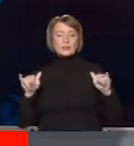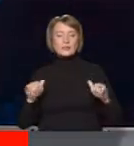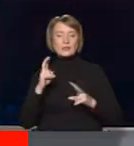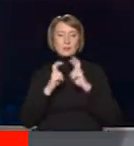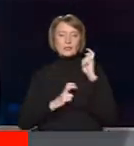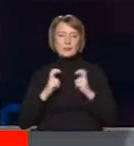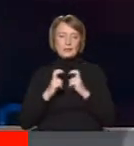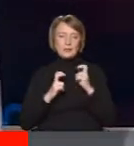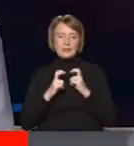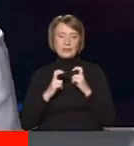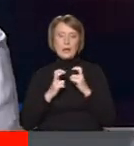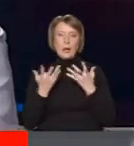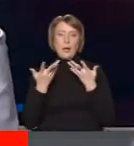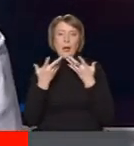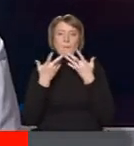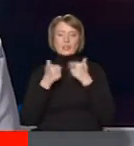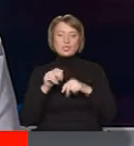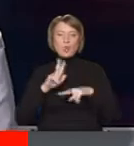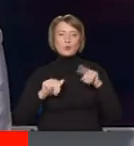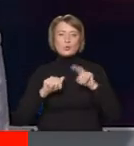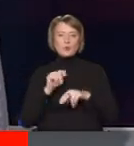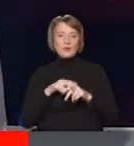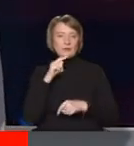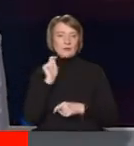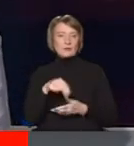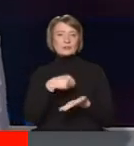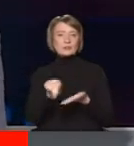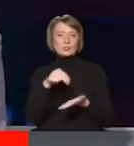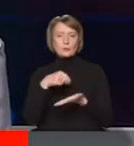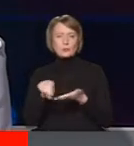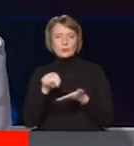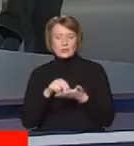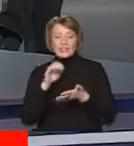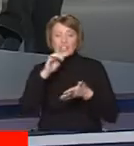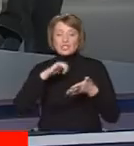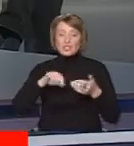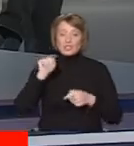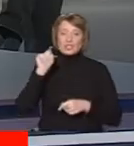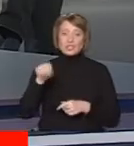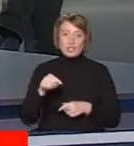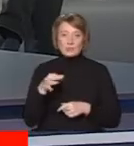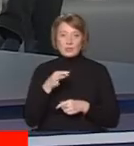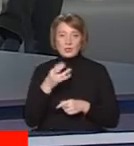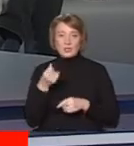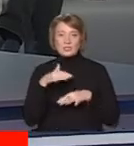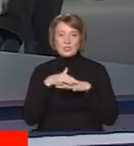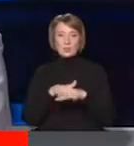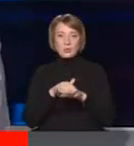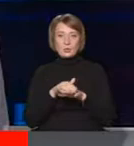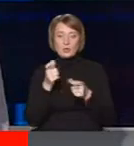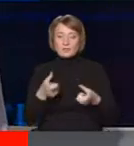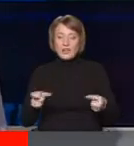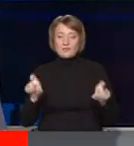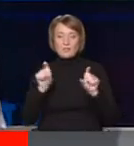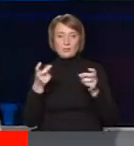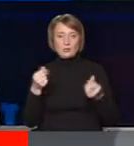прості речі, дуже прості рішення, там немає нічого такого космічного. Так от, закуповували через прокладку. Через покладку і за рахунок цього завищували ціну цієї